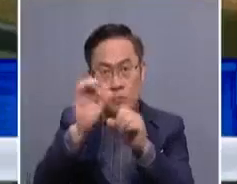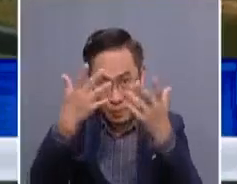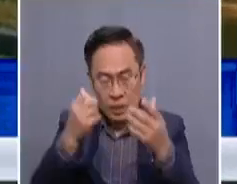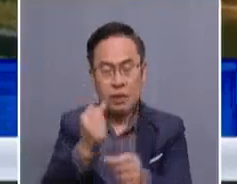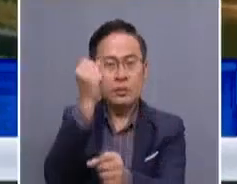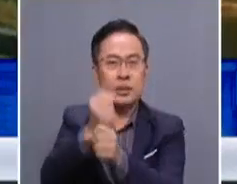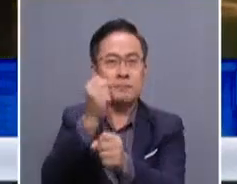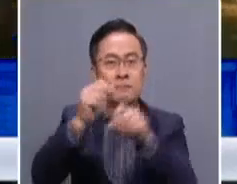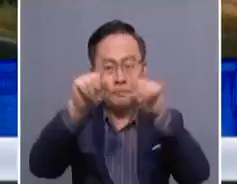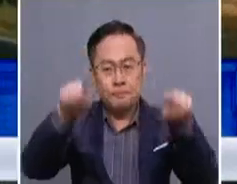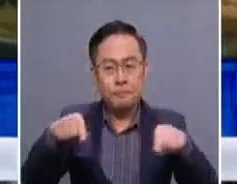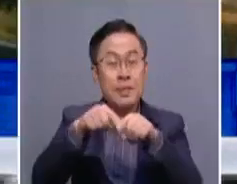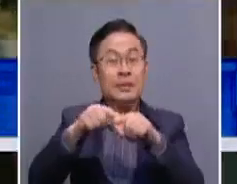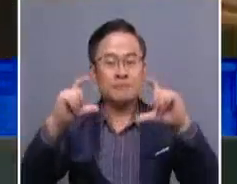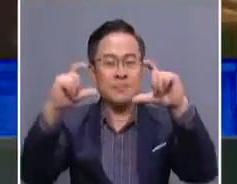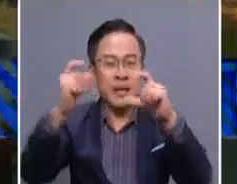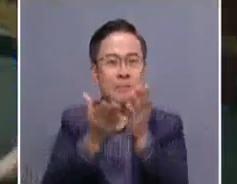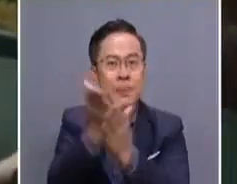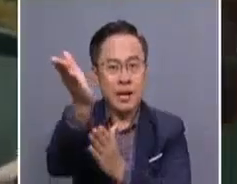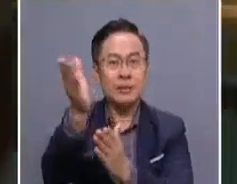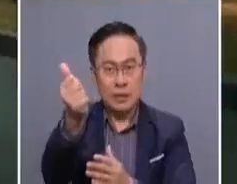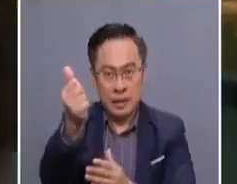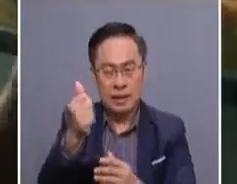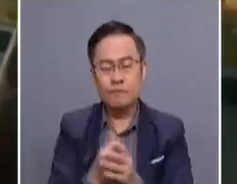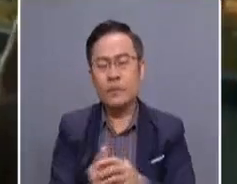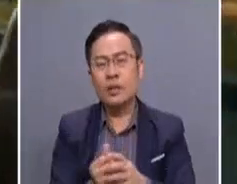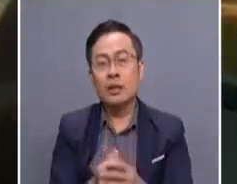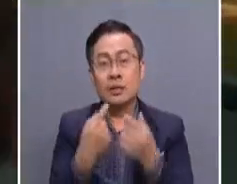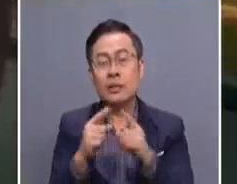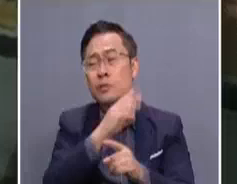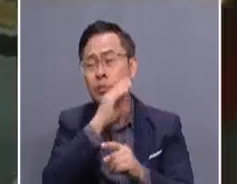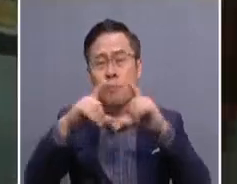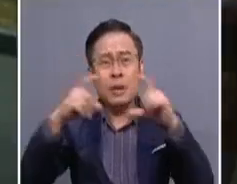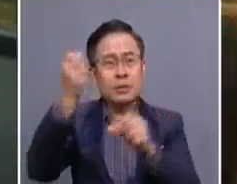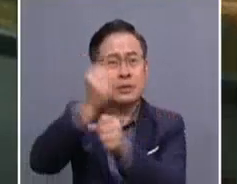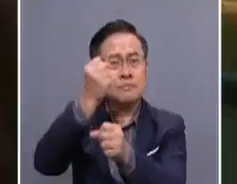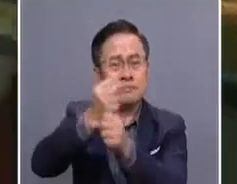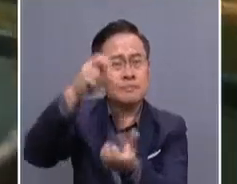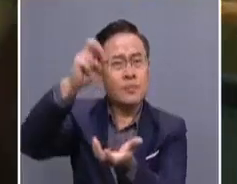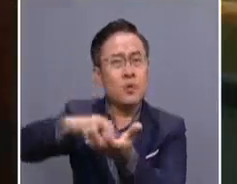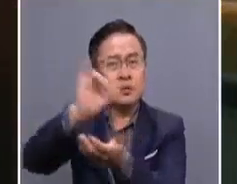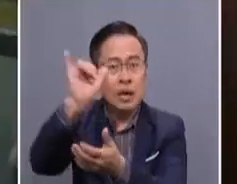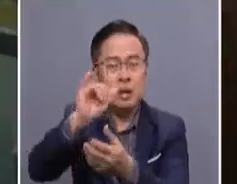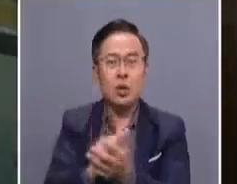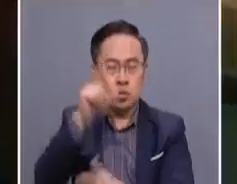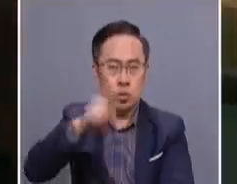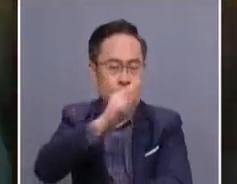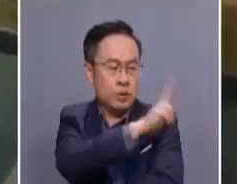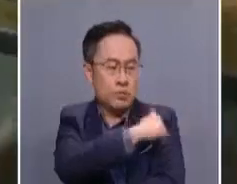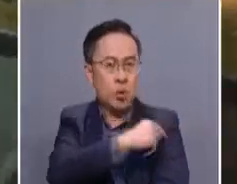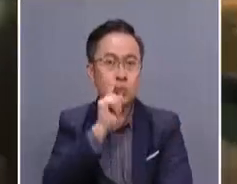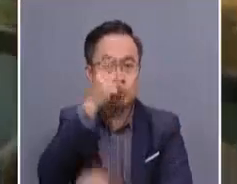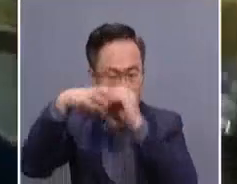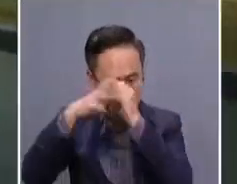ทำบัตรให้แต่ถ้าวันนี้บัตรคุณไม่ได้ทำเนี่ยคุณจะต้องมีเอกสารจากโรงพยาบาลว่าคุณไปตรวจแล้วคุณไม่พบเชื้อโ